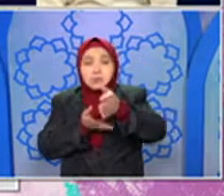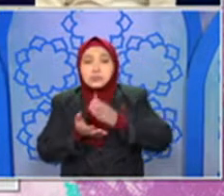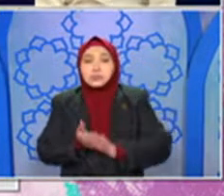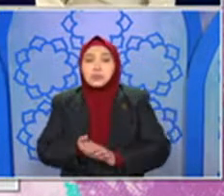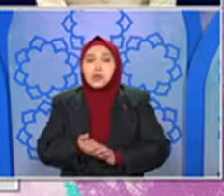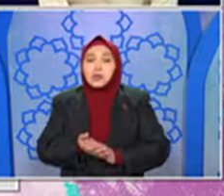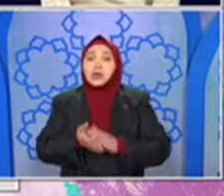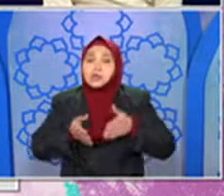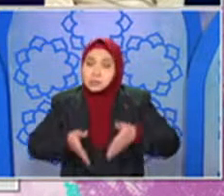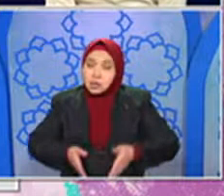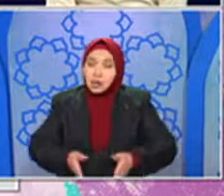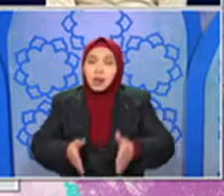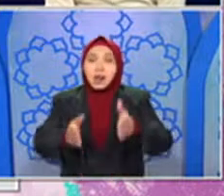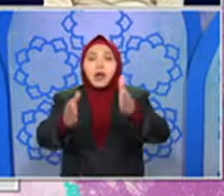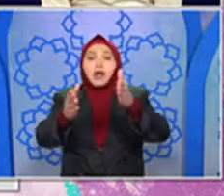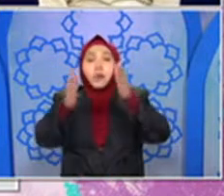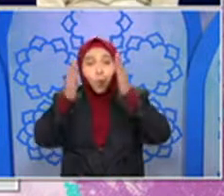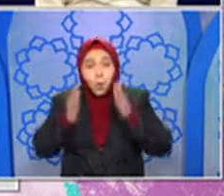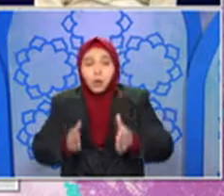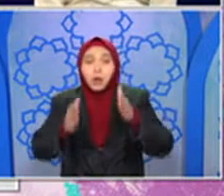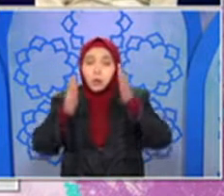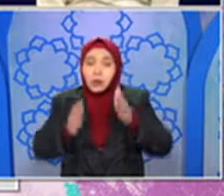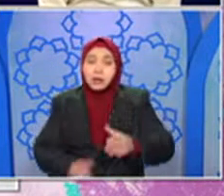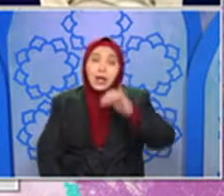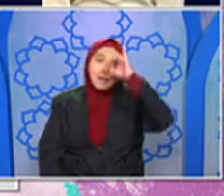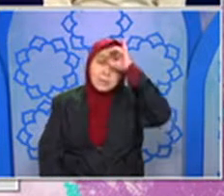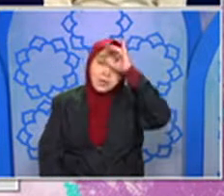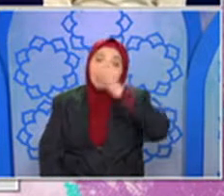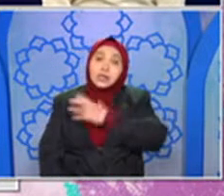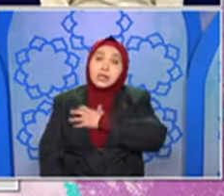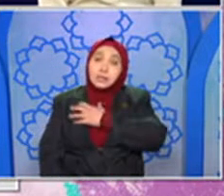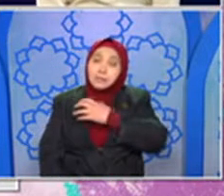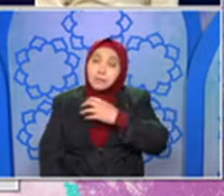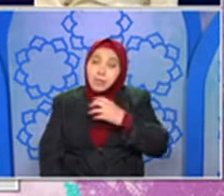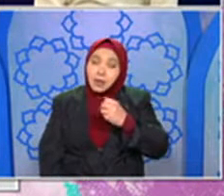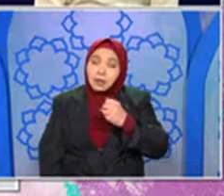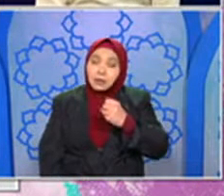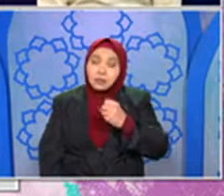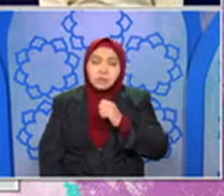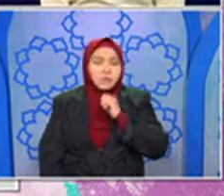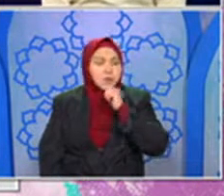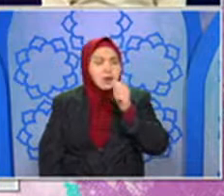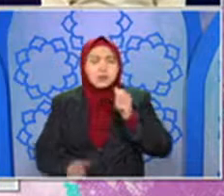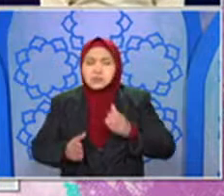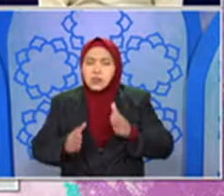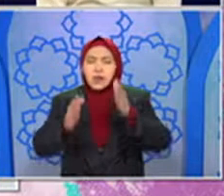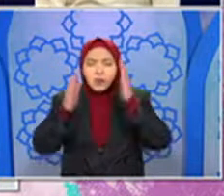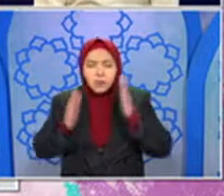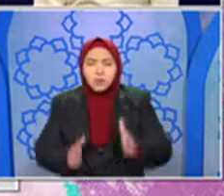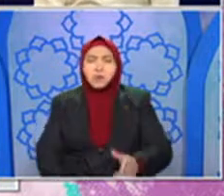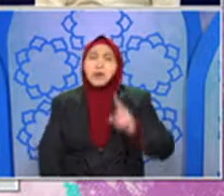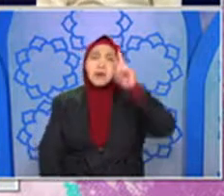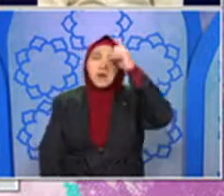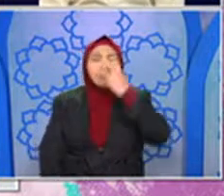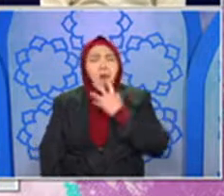المستقيم صراط الذين أنعمت عليهم غير